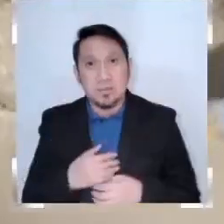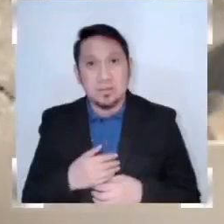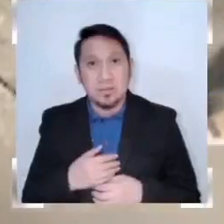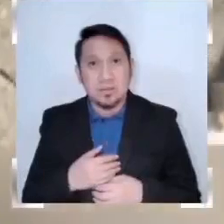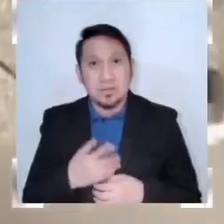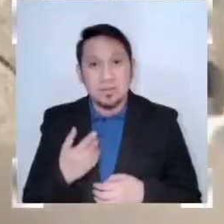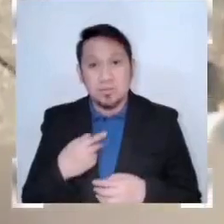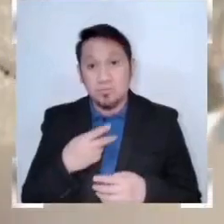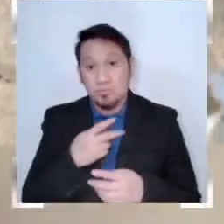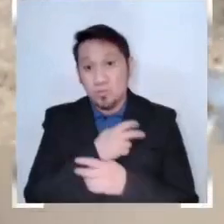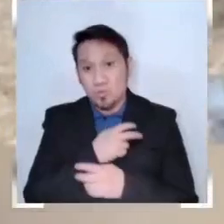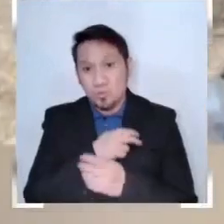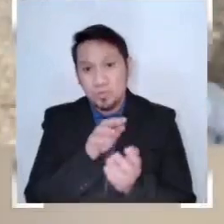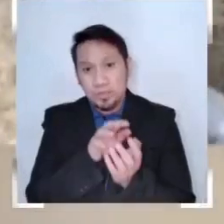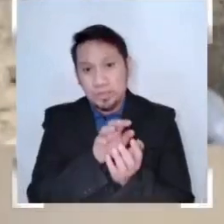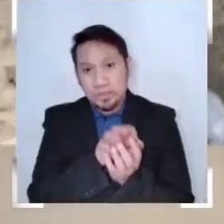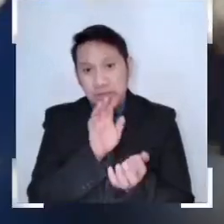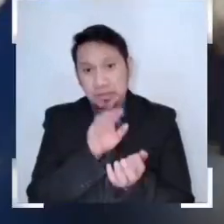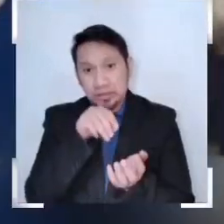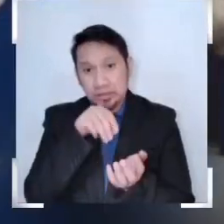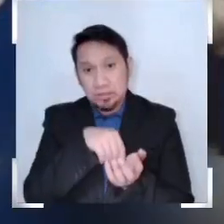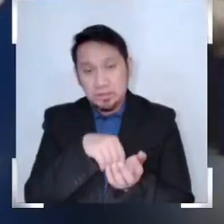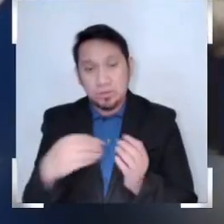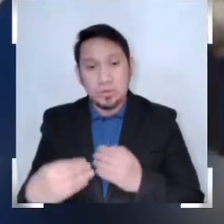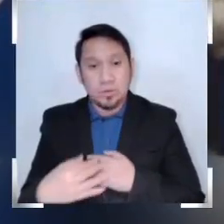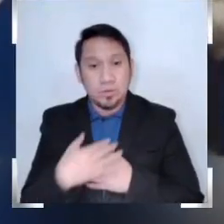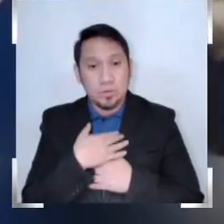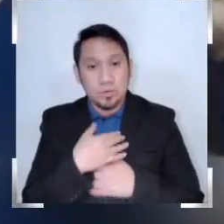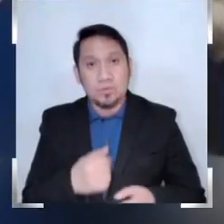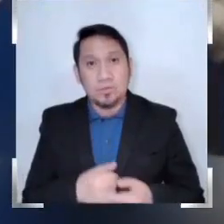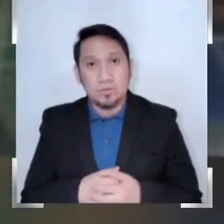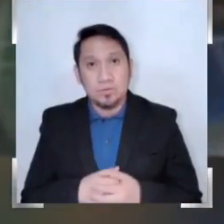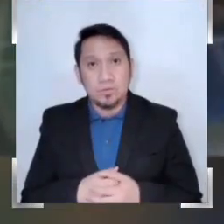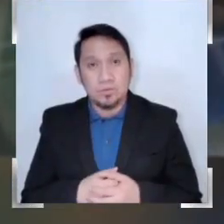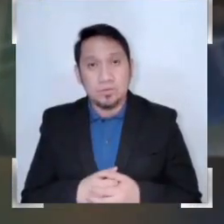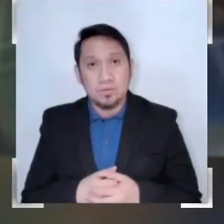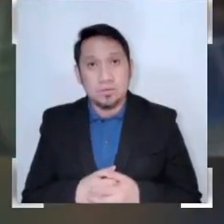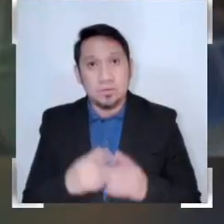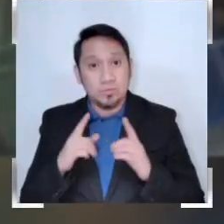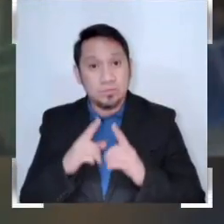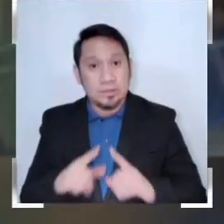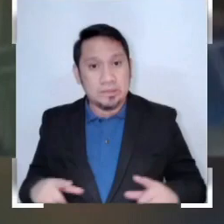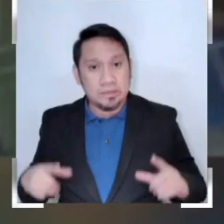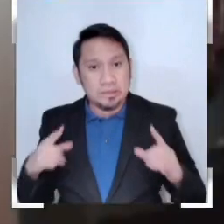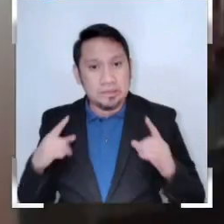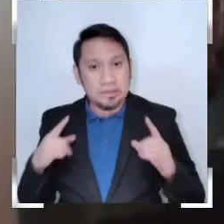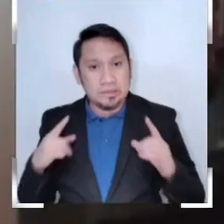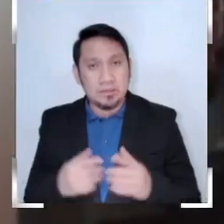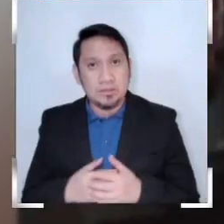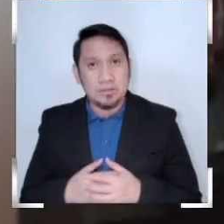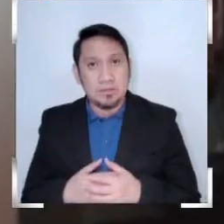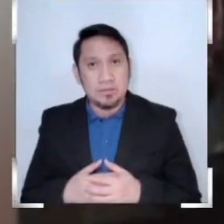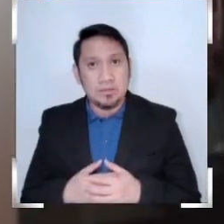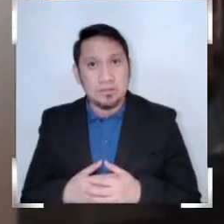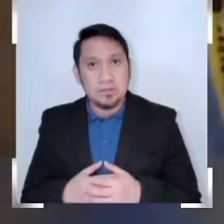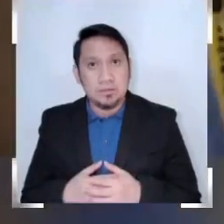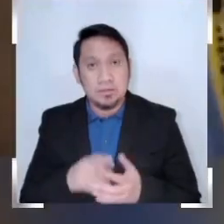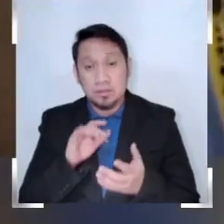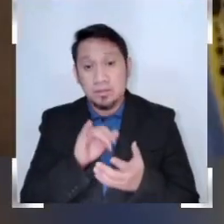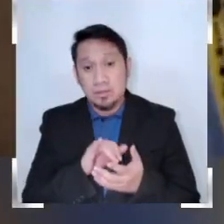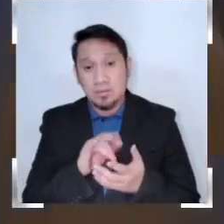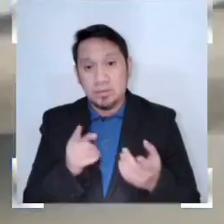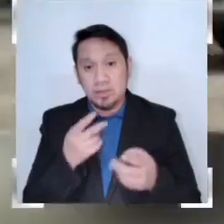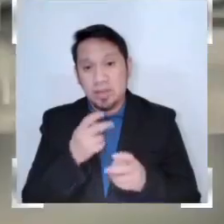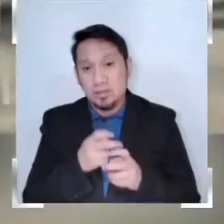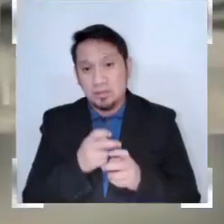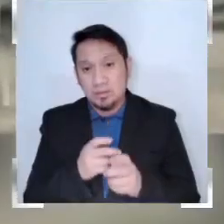ng shellfish is naapektuhan na po yung muscles ng respiration. So, ang nangyayari po ay nahihirapan huminga ang